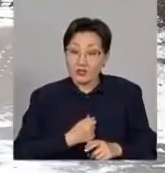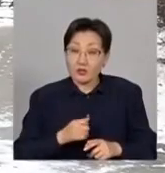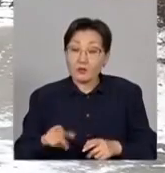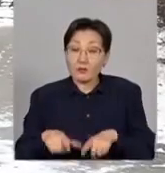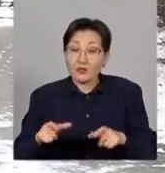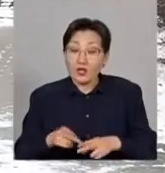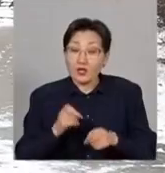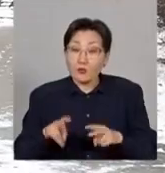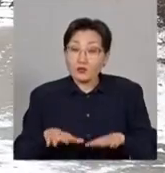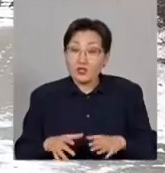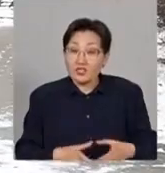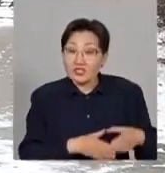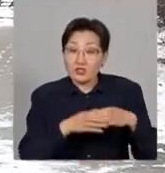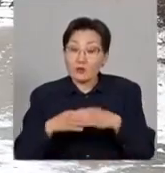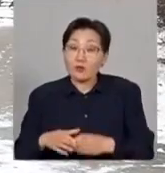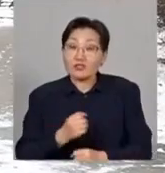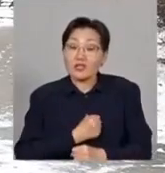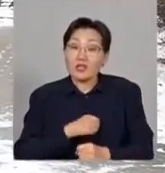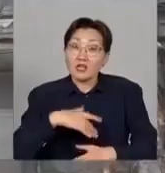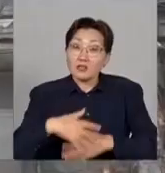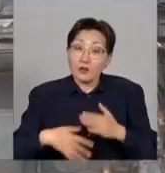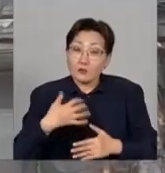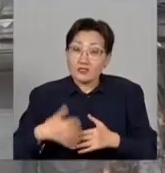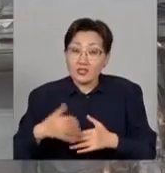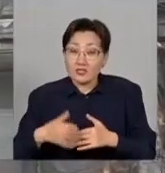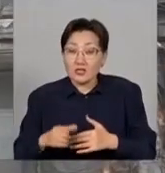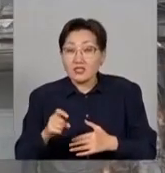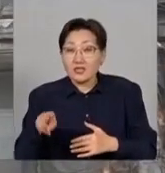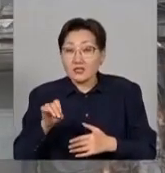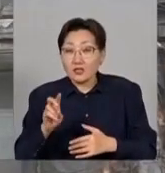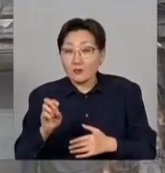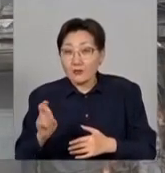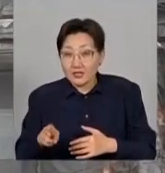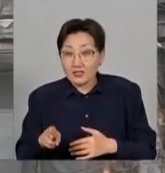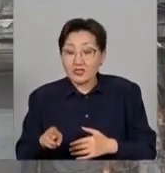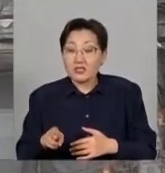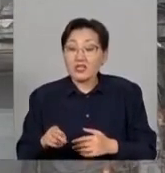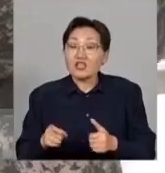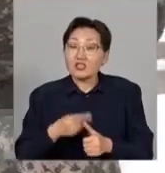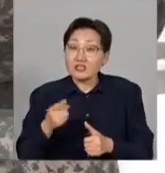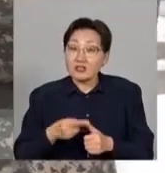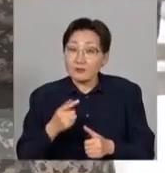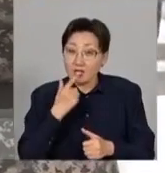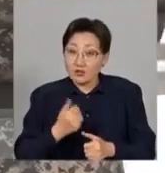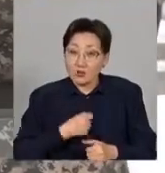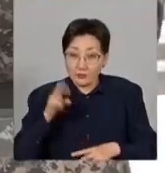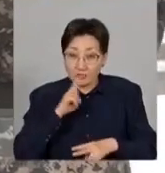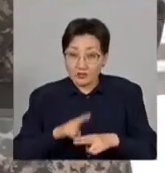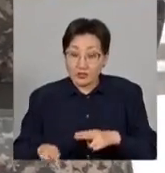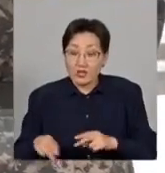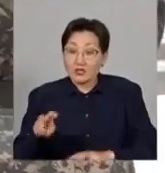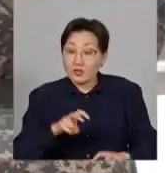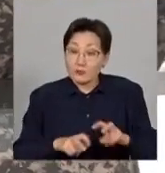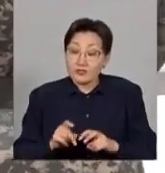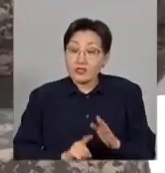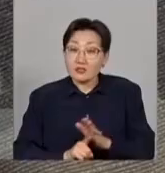қауіпсіз жерге шығарған. Өкініштісі, аласапыран арасында Сандыбек Қайыров есімді бір офицер жоғалып кетеді. Түрбелең басылған соң іздеуге